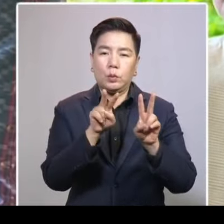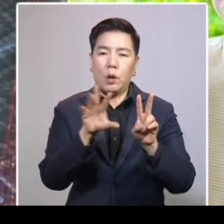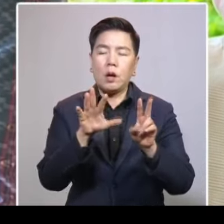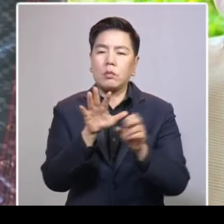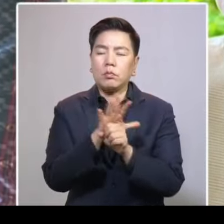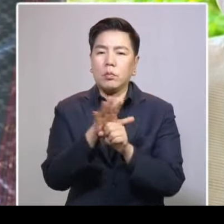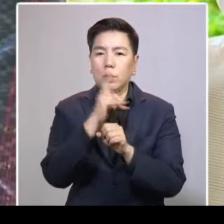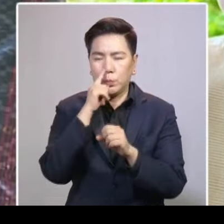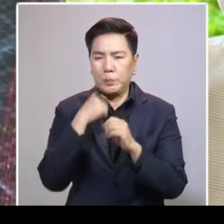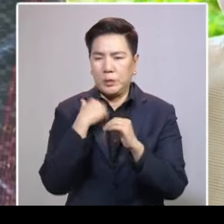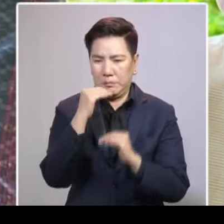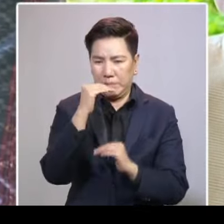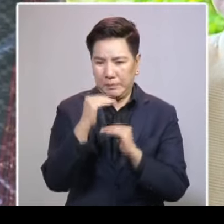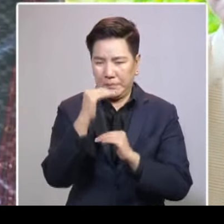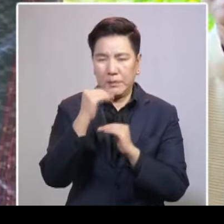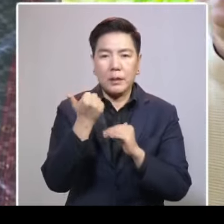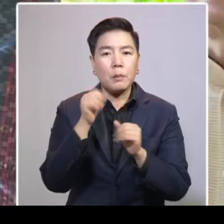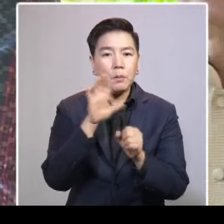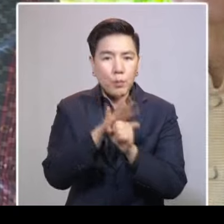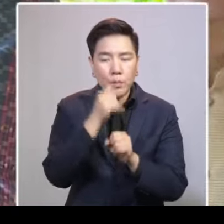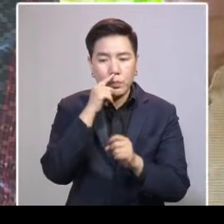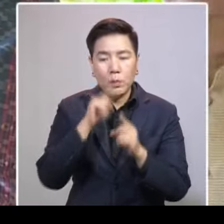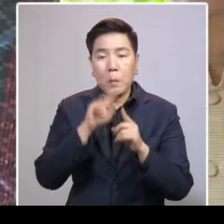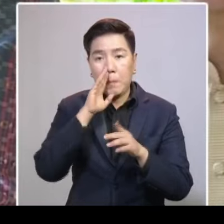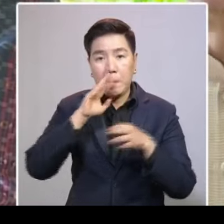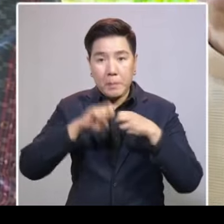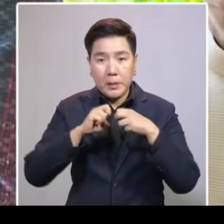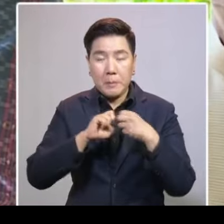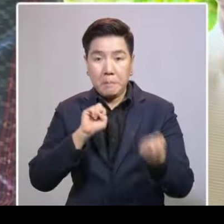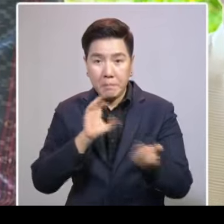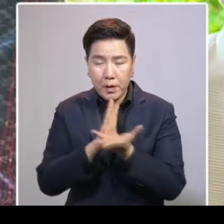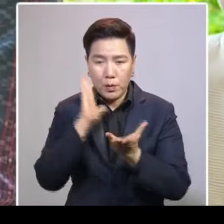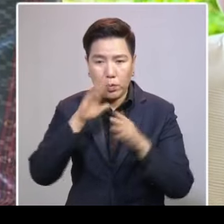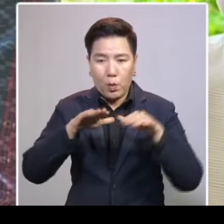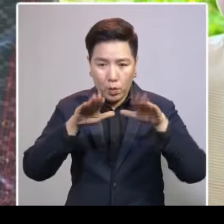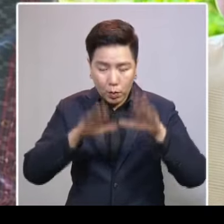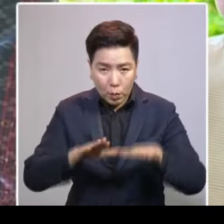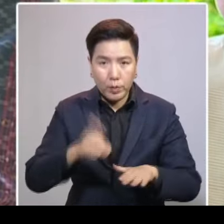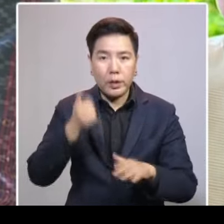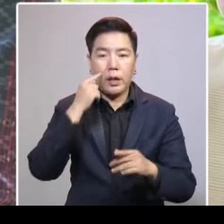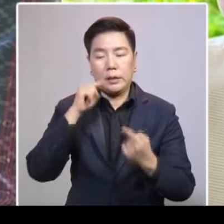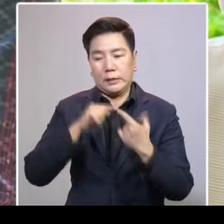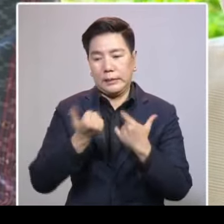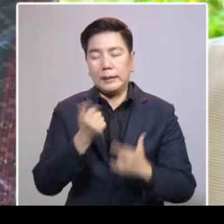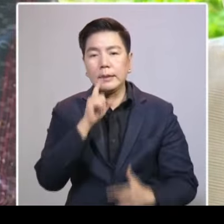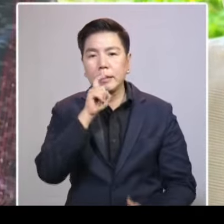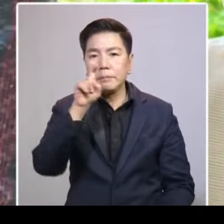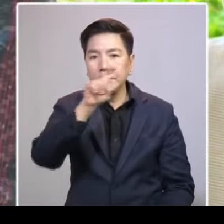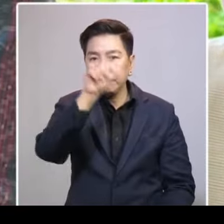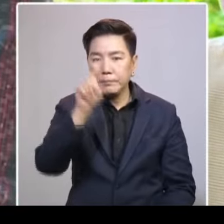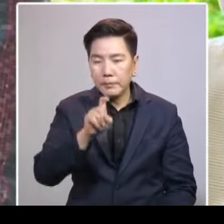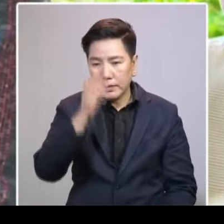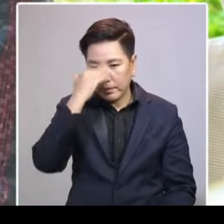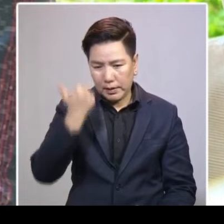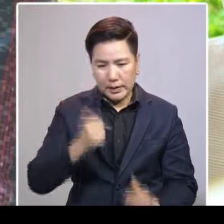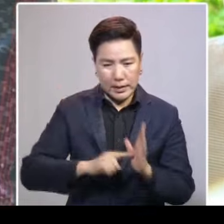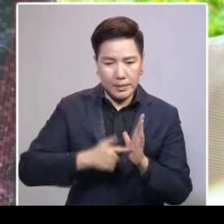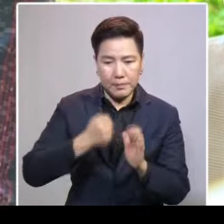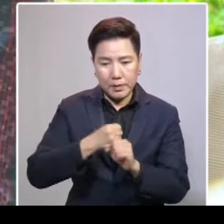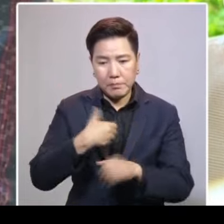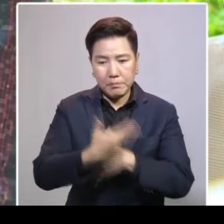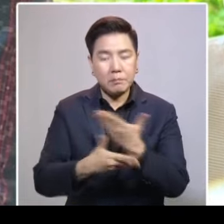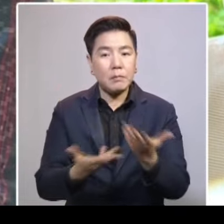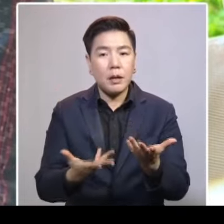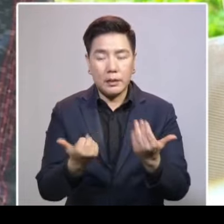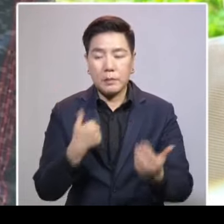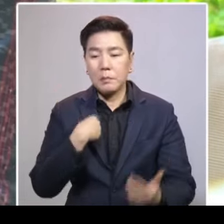ก็ยังมีช่องว่างอีกมากและหากมีวิกฤตเกิดขึ้นก็ยังสามารถลดไปได้อีกพร้อมตั้งคำถามว่าทำไมวันนี้จึงไม่เริ่มทำนาย